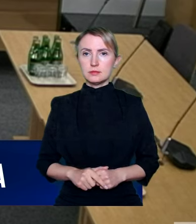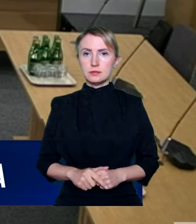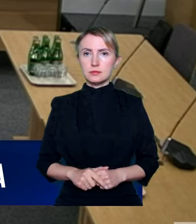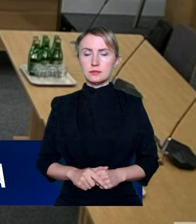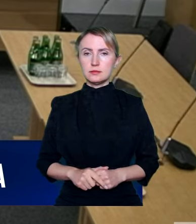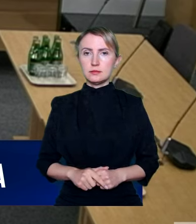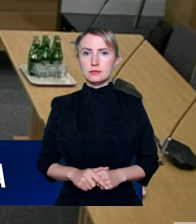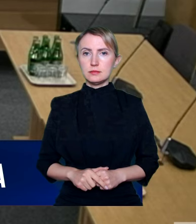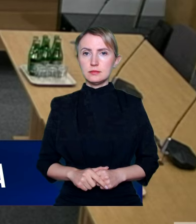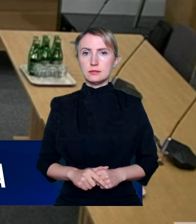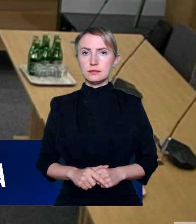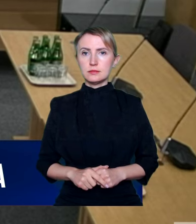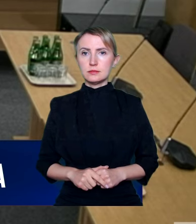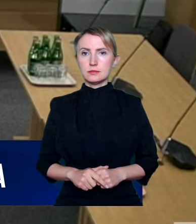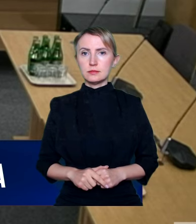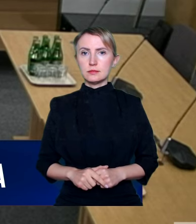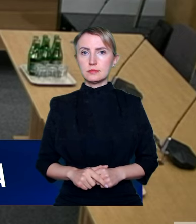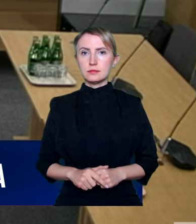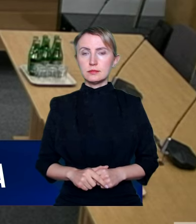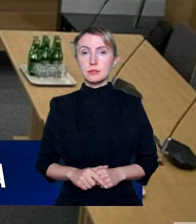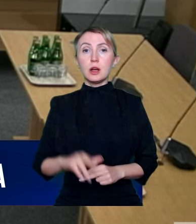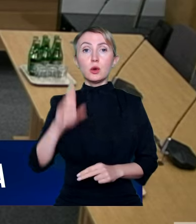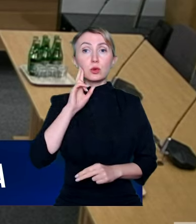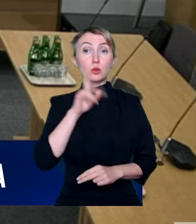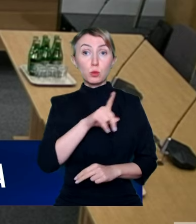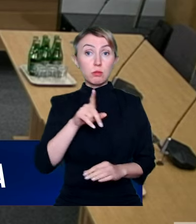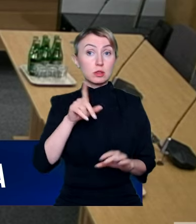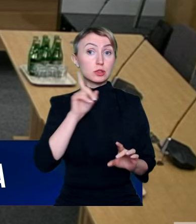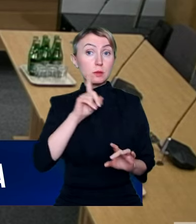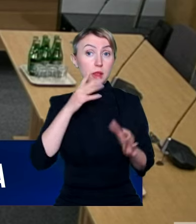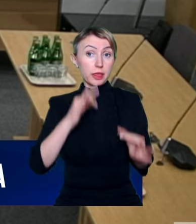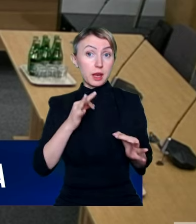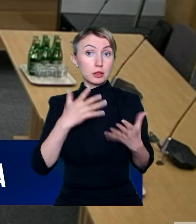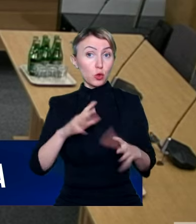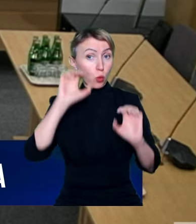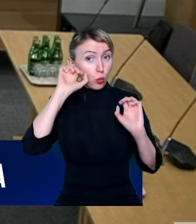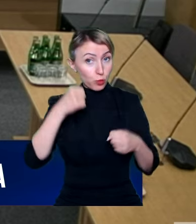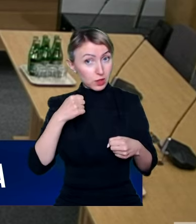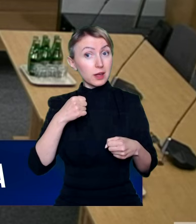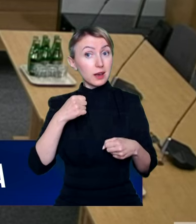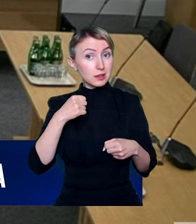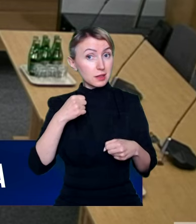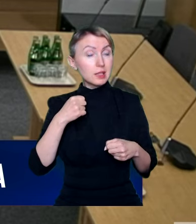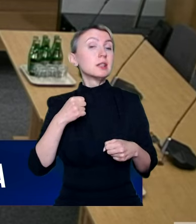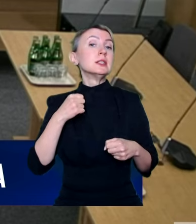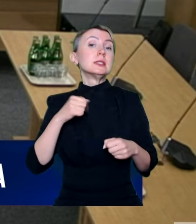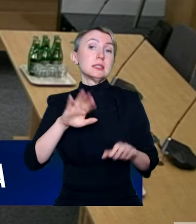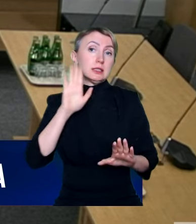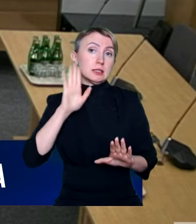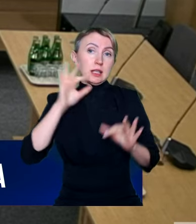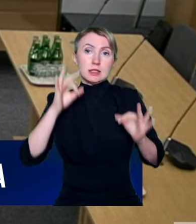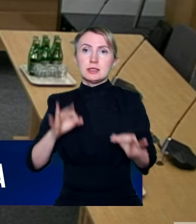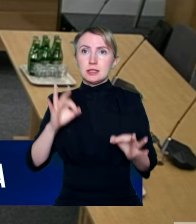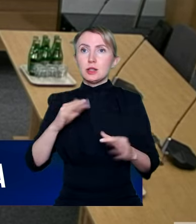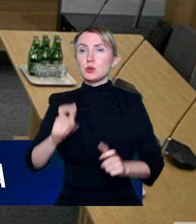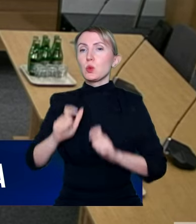Pani, rozumiem, że panowie również na tym etapie chcą i upierają się, żeby obecnie zgłaszać